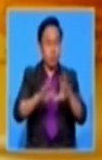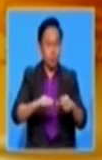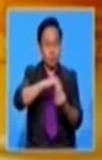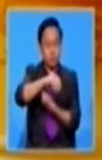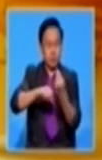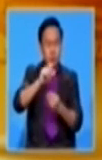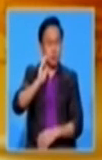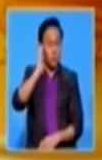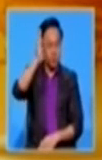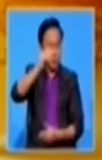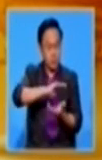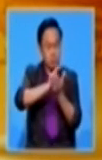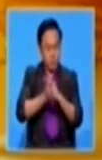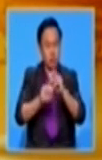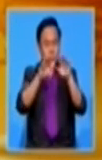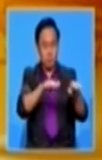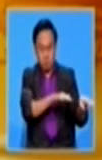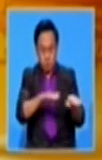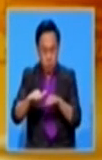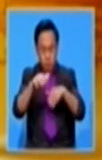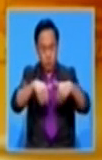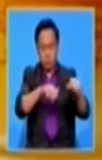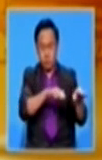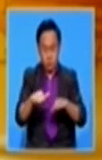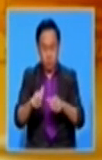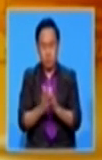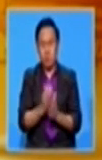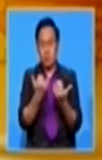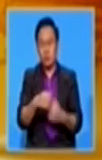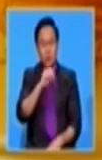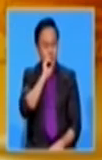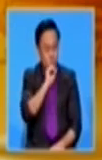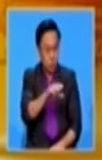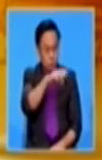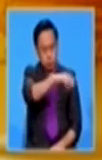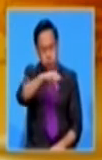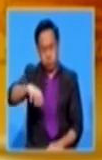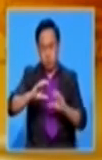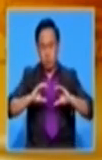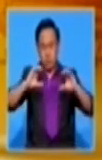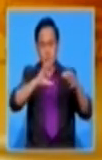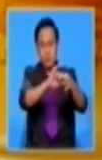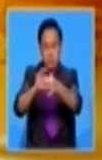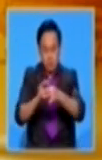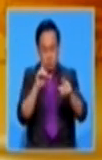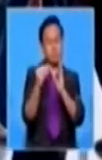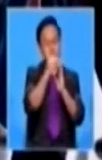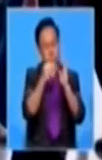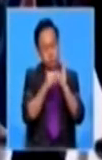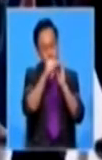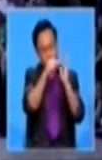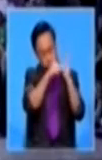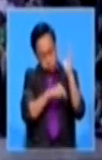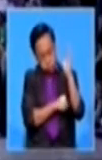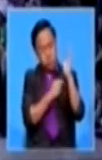ความเสียใจความสูญเสียวันนี้นะครับได้ทำของขวัญจากคสช.ให้แล้วนะ